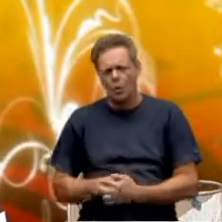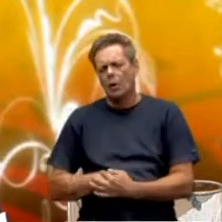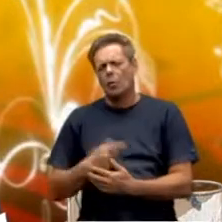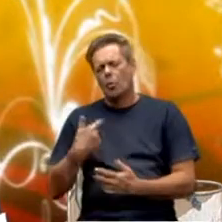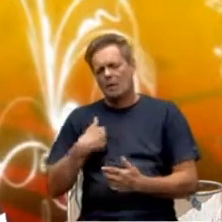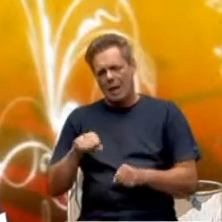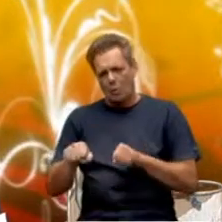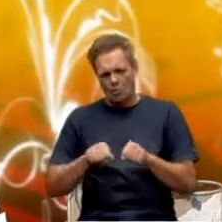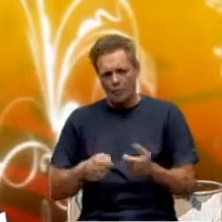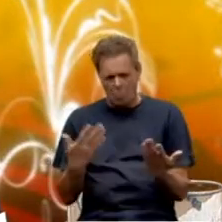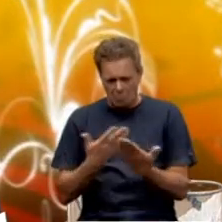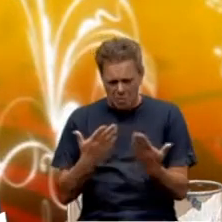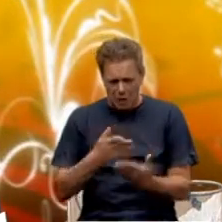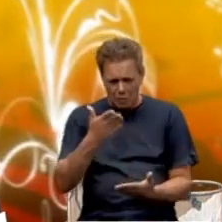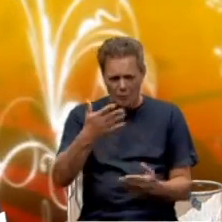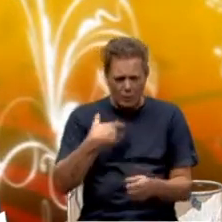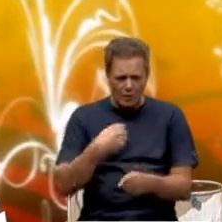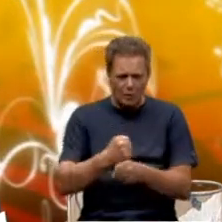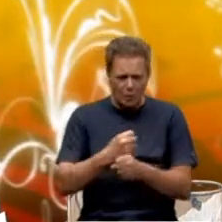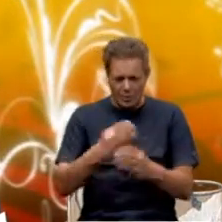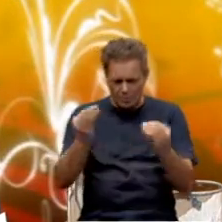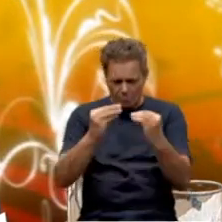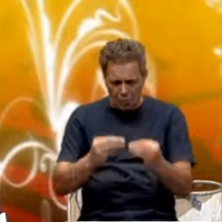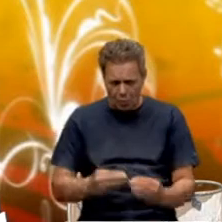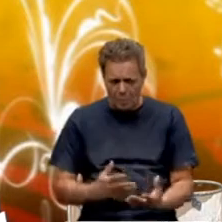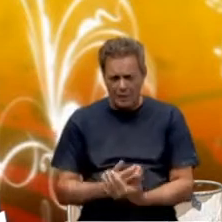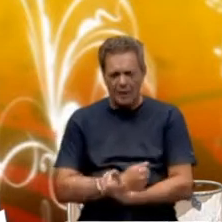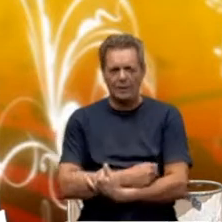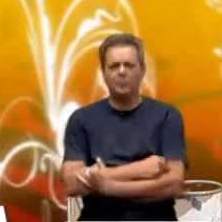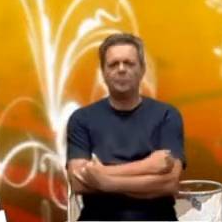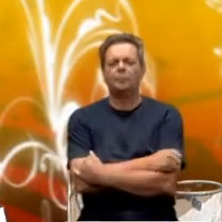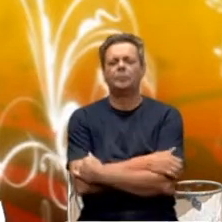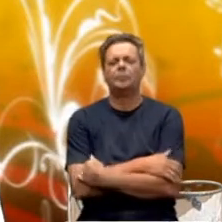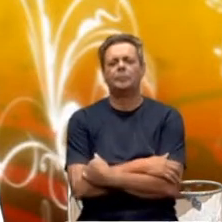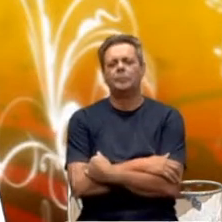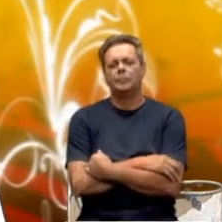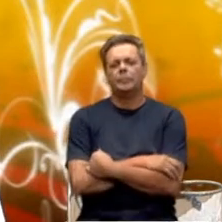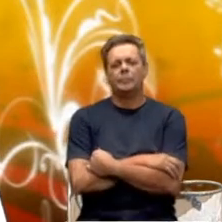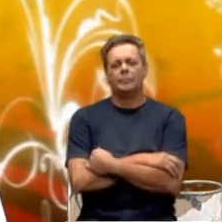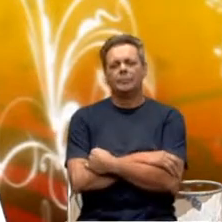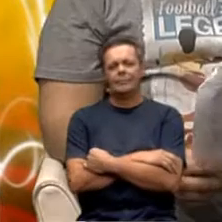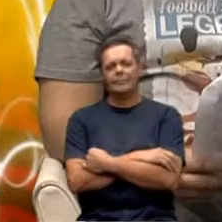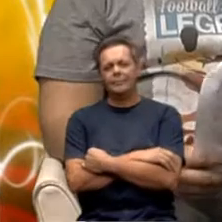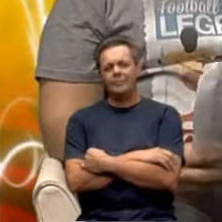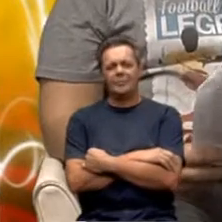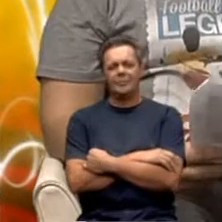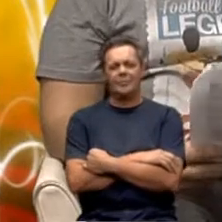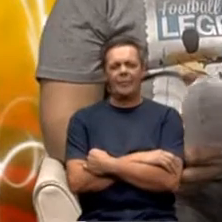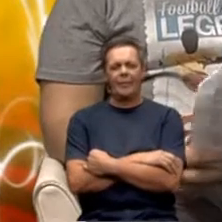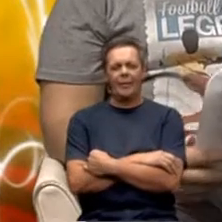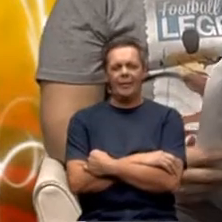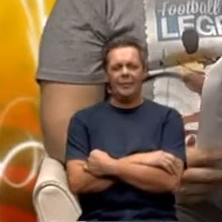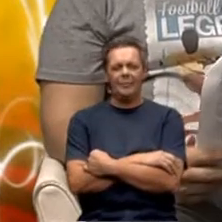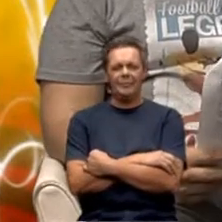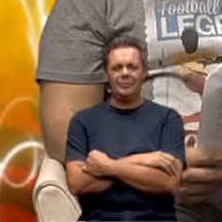tako dalje. Kako ste te radionice koncipirali vi? Ja, ko će prvi? Evo, Ivona. Mi smo